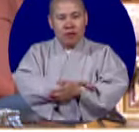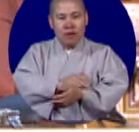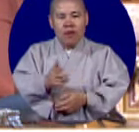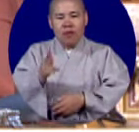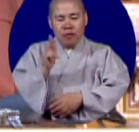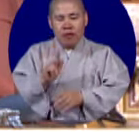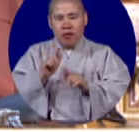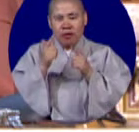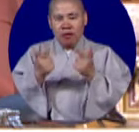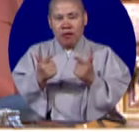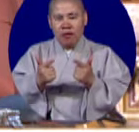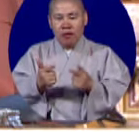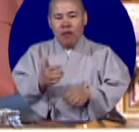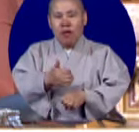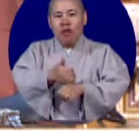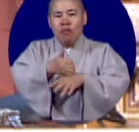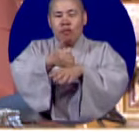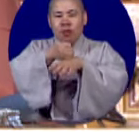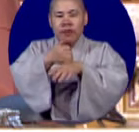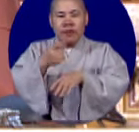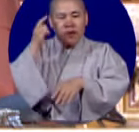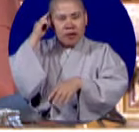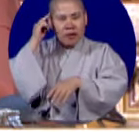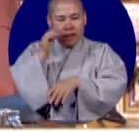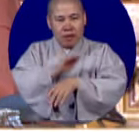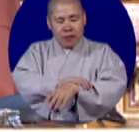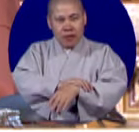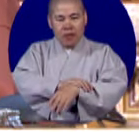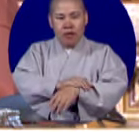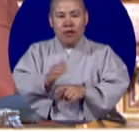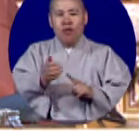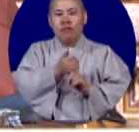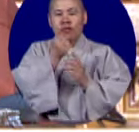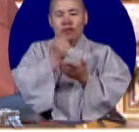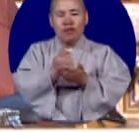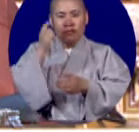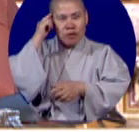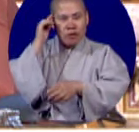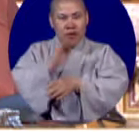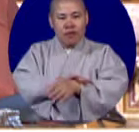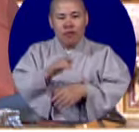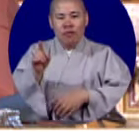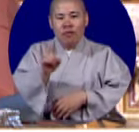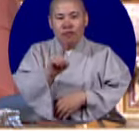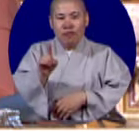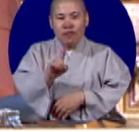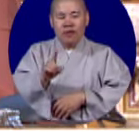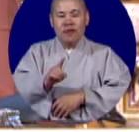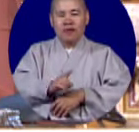그 반야바라밀은 보살의 지혜입니다. 그럼 부처님 지혜는 뭐라고 그럴까요?